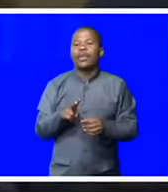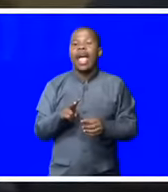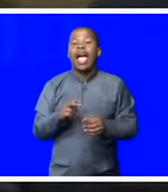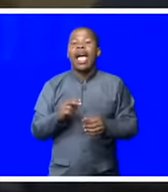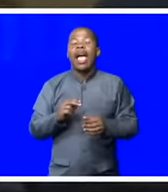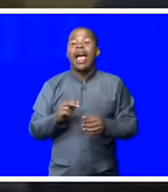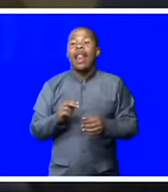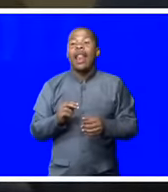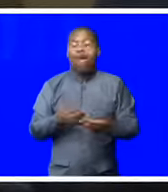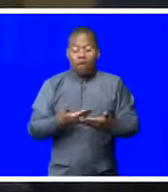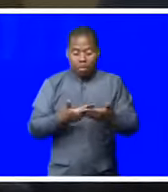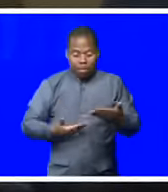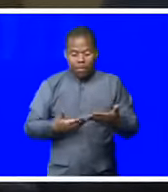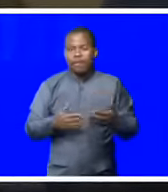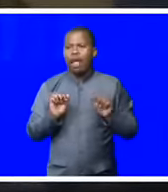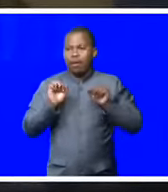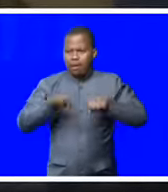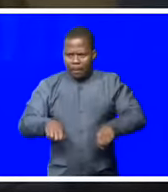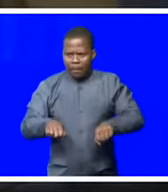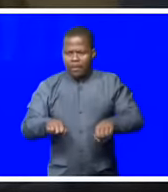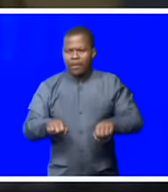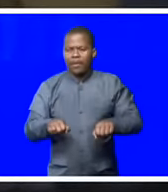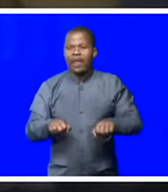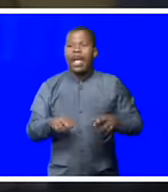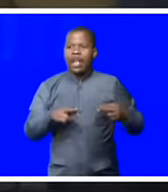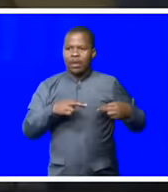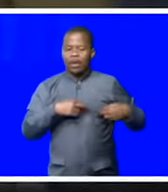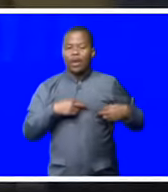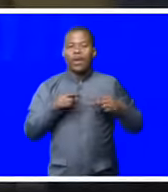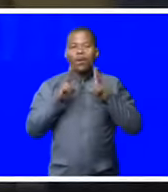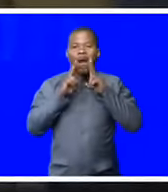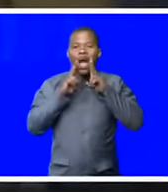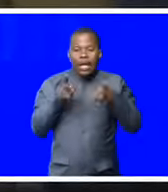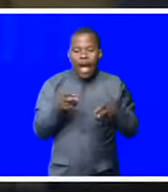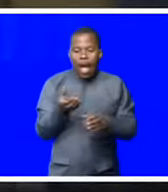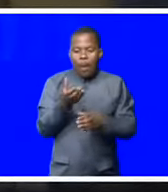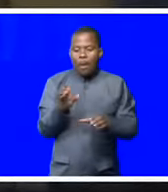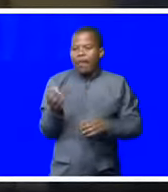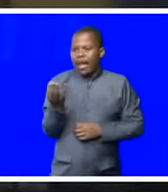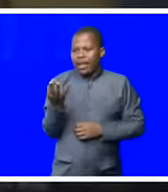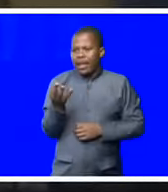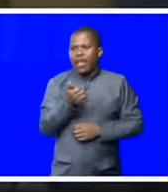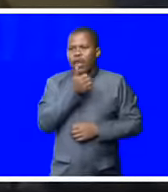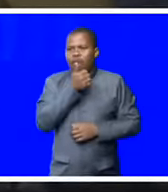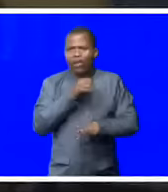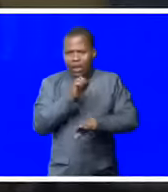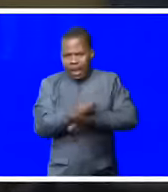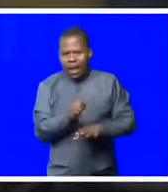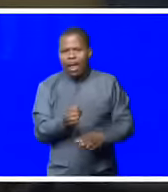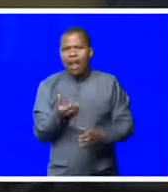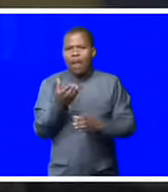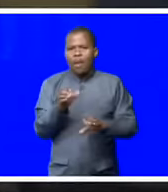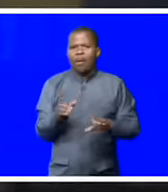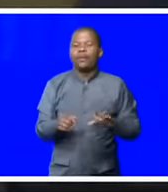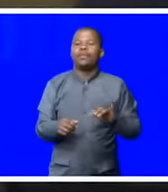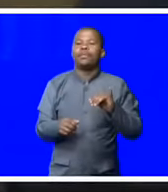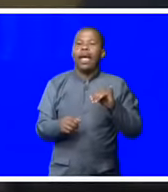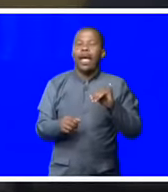lesivumelwano lesi sibita nge-Triland phakathi kwalamave lamathathu, i-South Africa irepresentwa